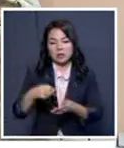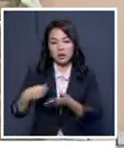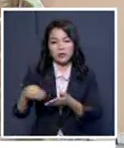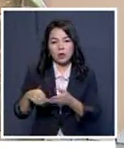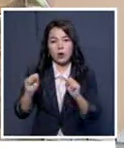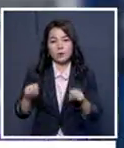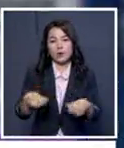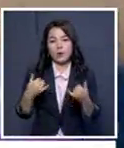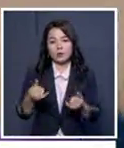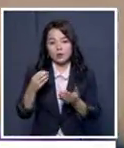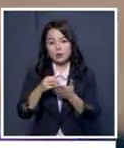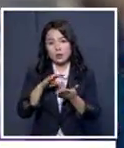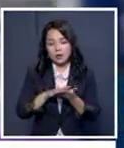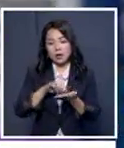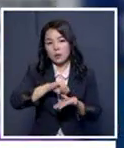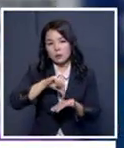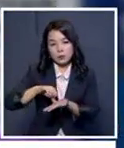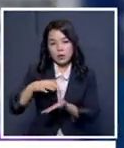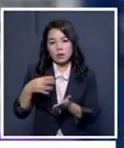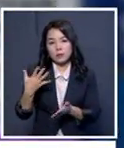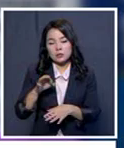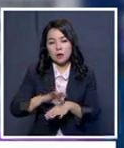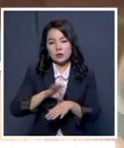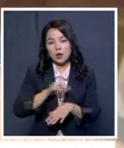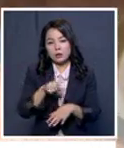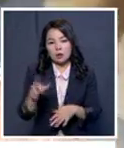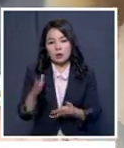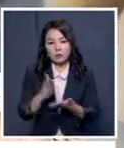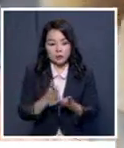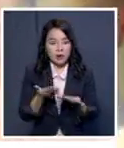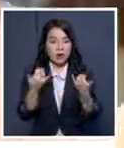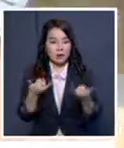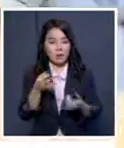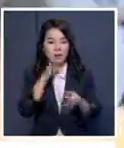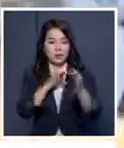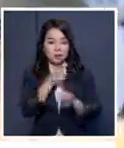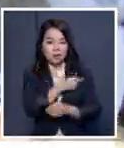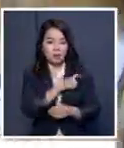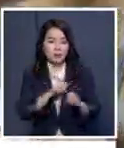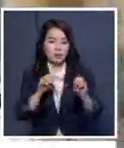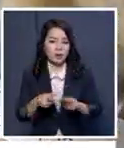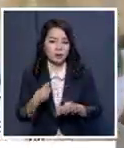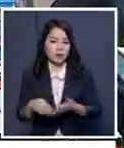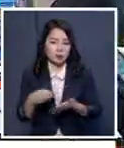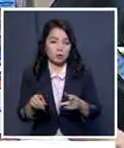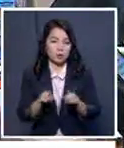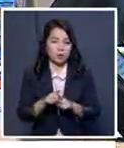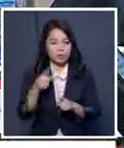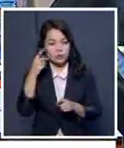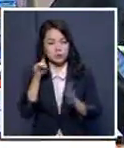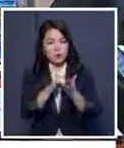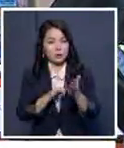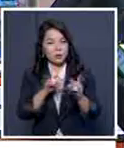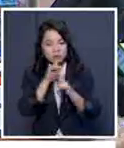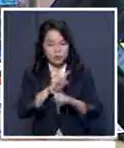Елімізде диспансерлік есепте 45 ауру бойынша тіркелген науқас бар. Ал дәріхана иелері бұрынғыдай дәрілерге ойына келген бағаларын